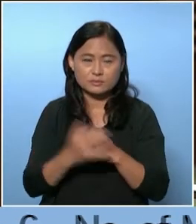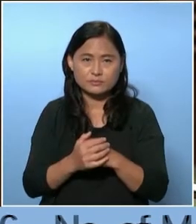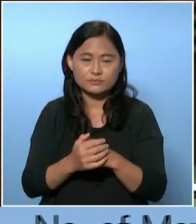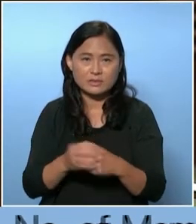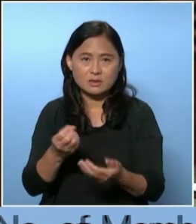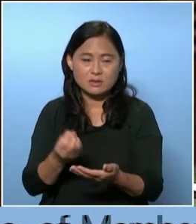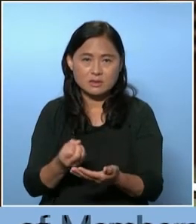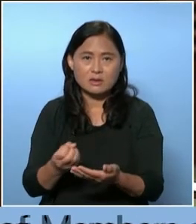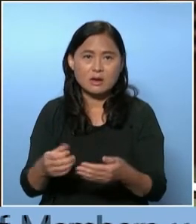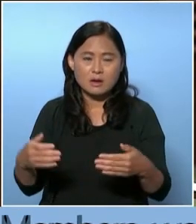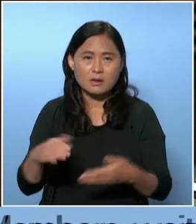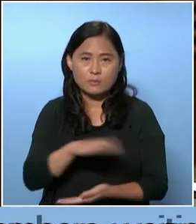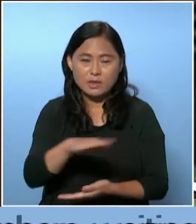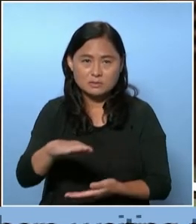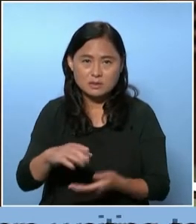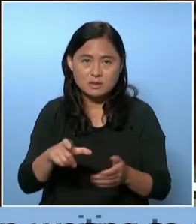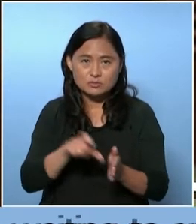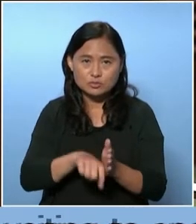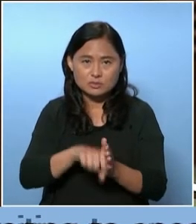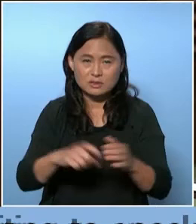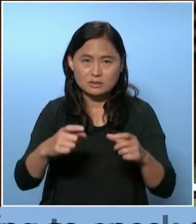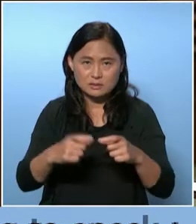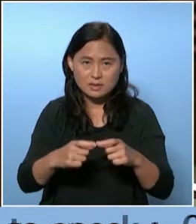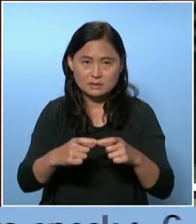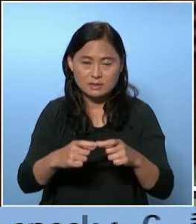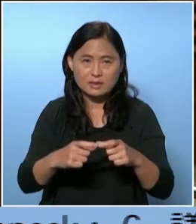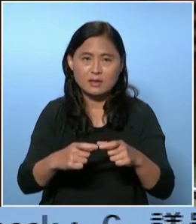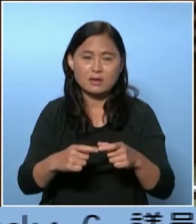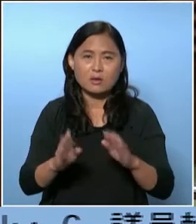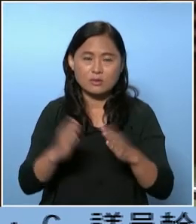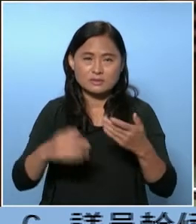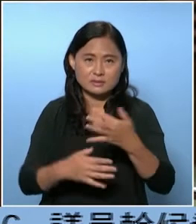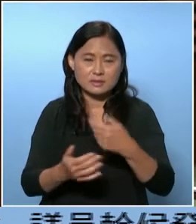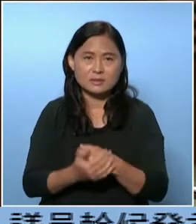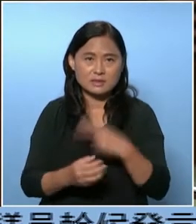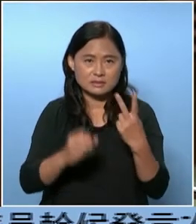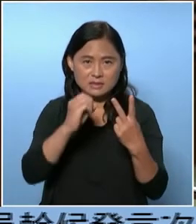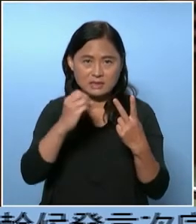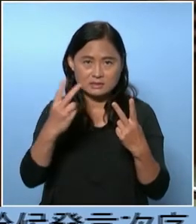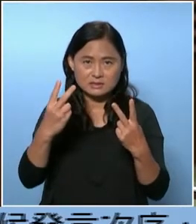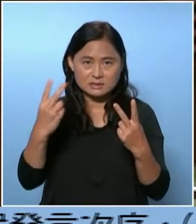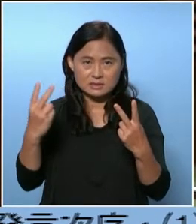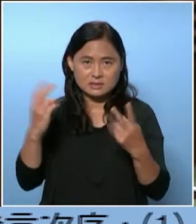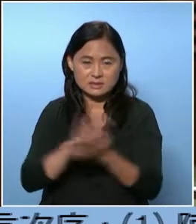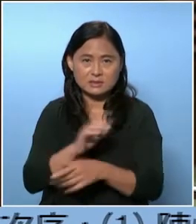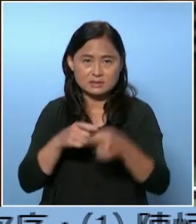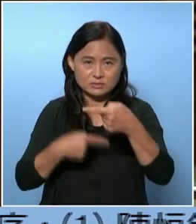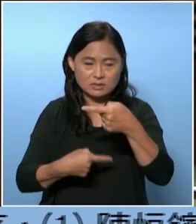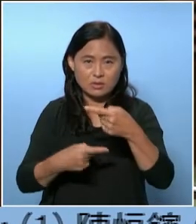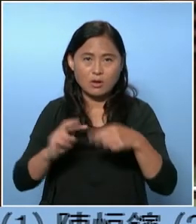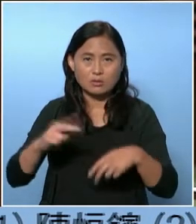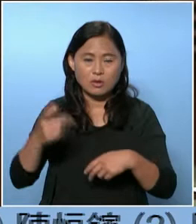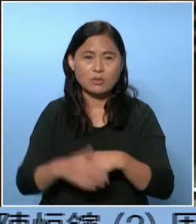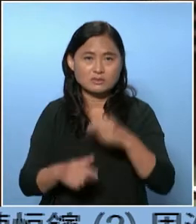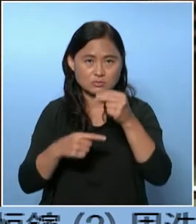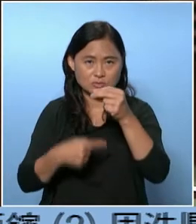泊車儲值卡相關提述的條文的生效日期，再由2022年的1月1日改為同年的